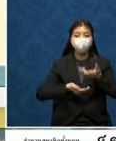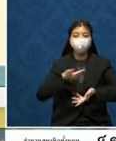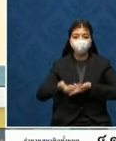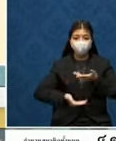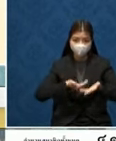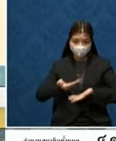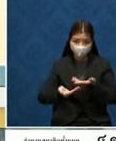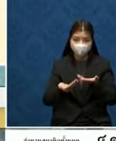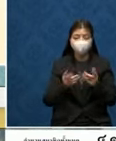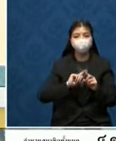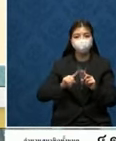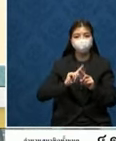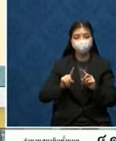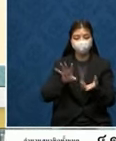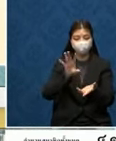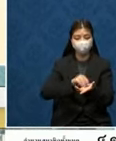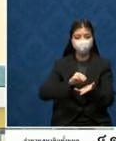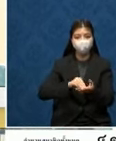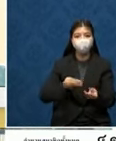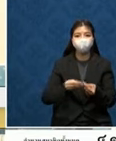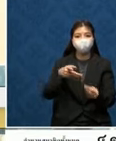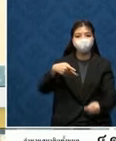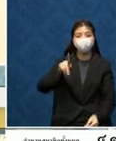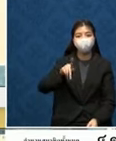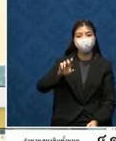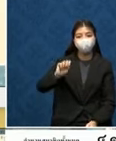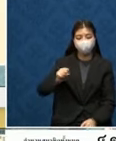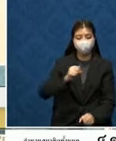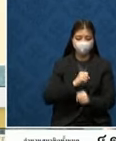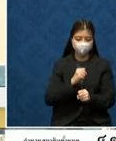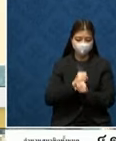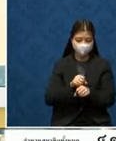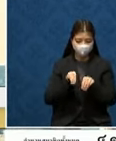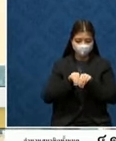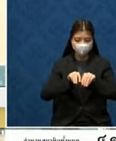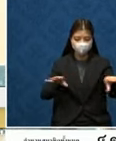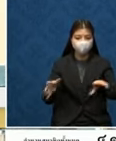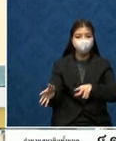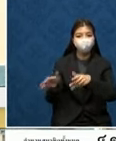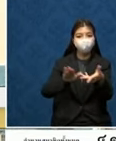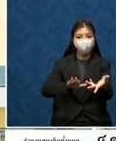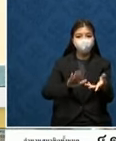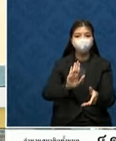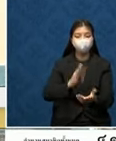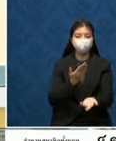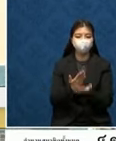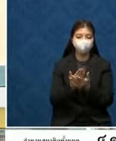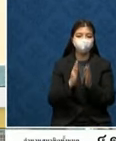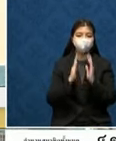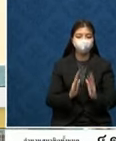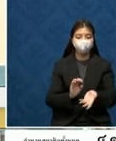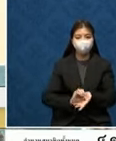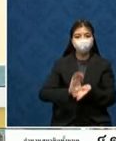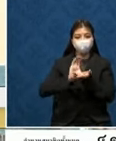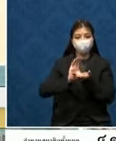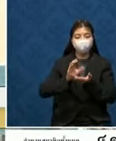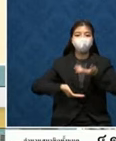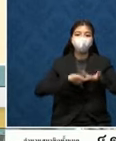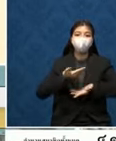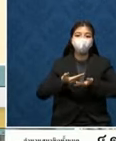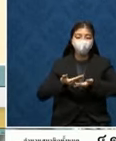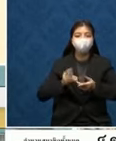ที่แล้วก็ส่งข้อมูลให้ปปสขยายผลในการทำลายเครือข่ายจับกุมนายทุนและผู้เกี่ยวข้องมีการ